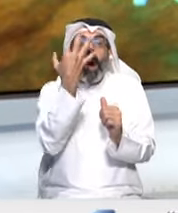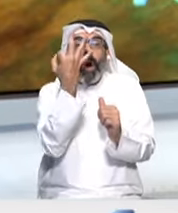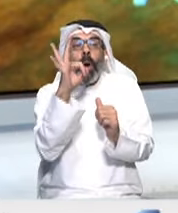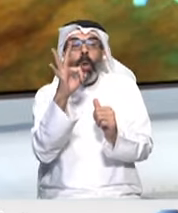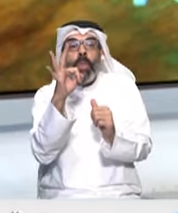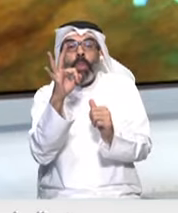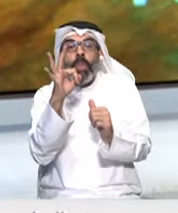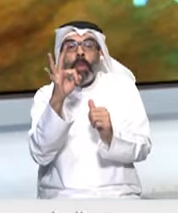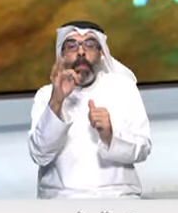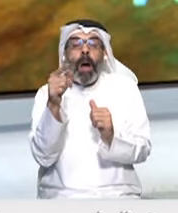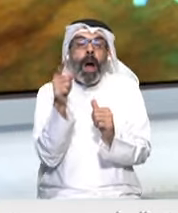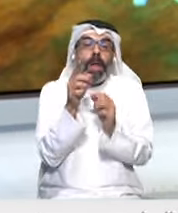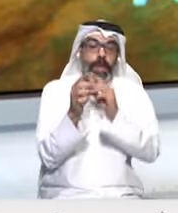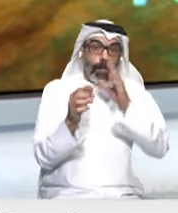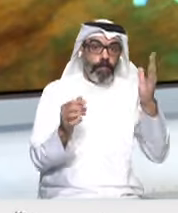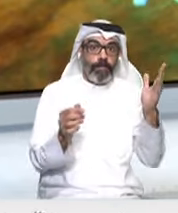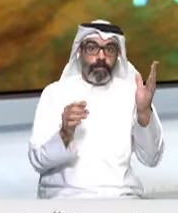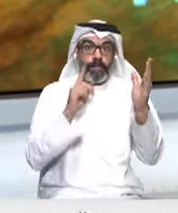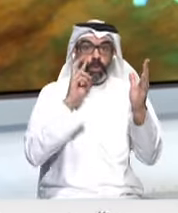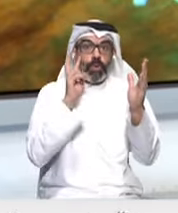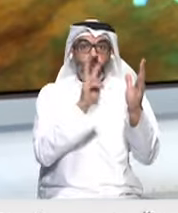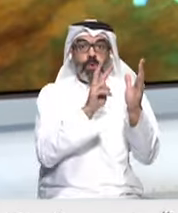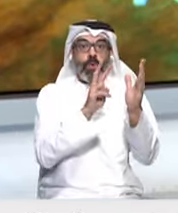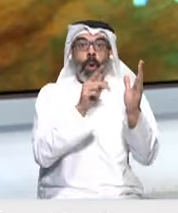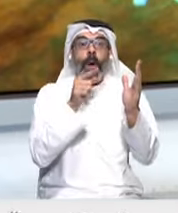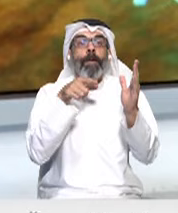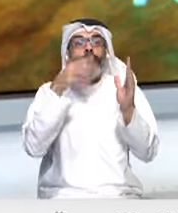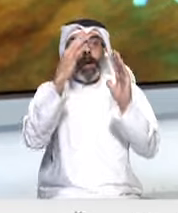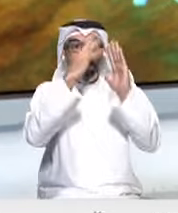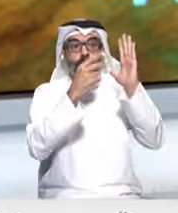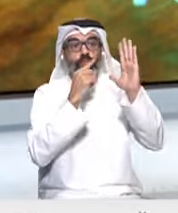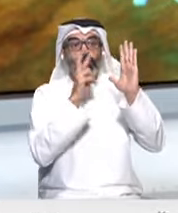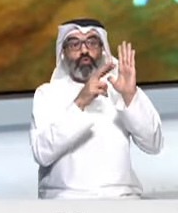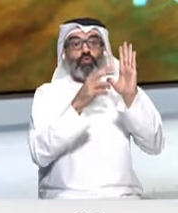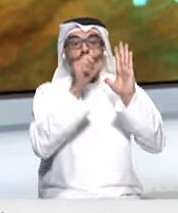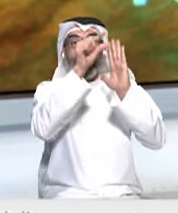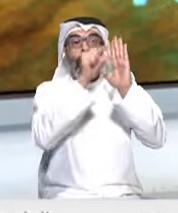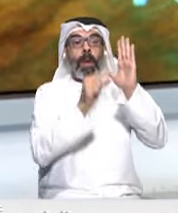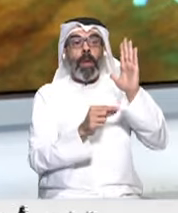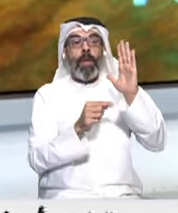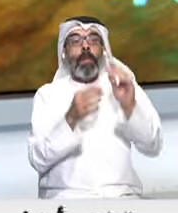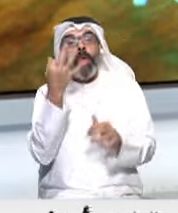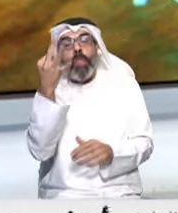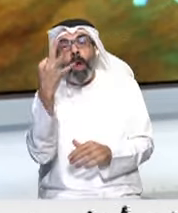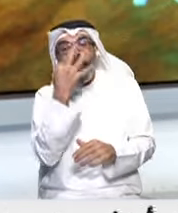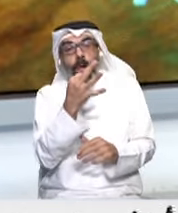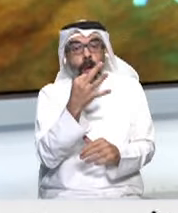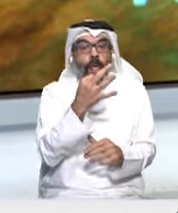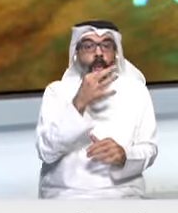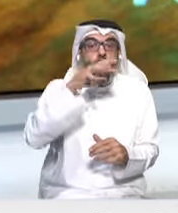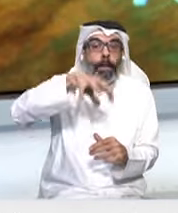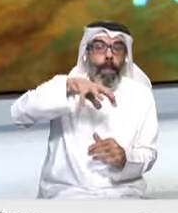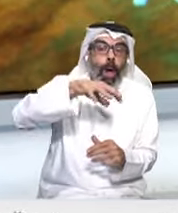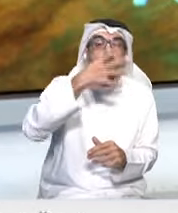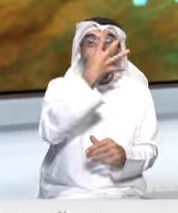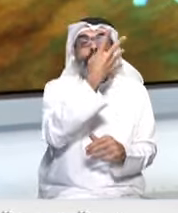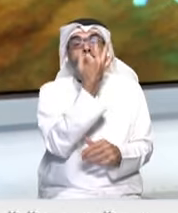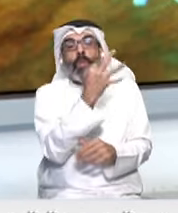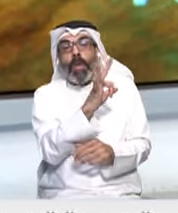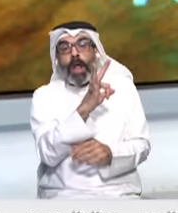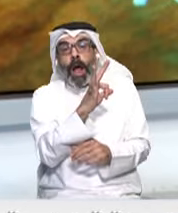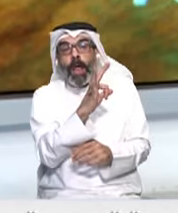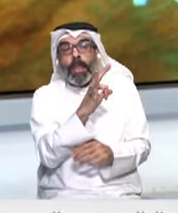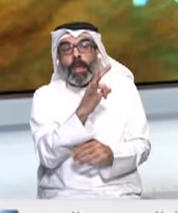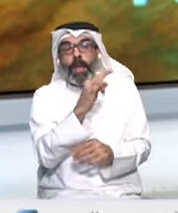شقايا والسالمي، المناطق الوسطى في مدينة الجهرة وكذلك مطار الكويت الدولي متفاوتة ما بين 33 إلى 34 درجة